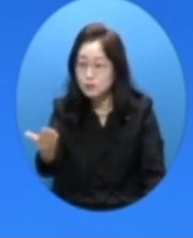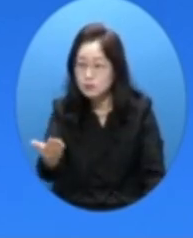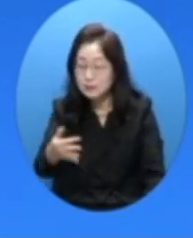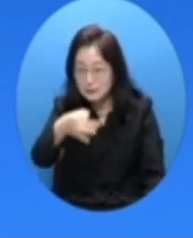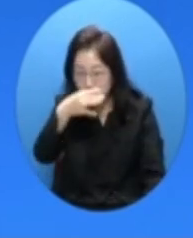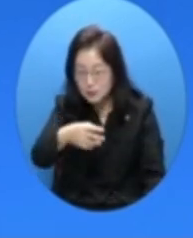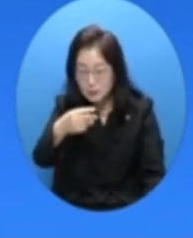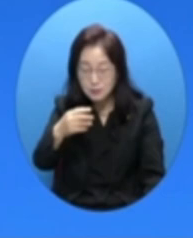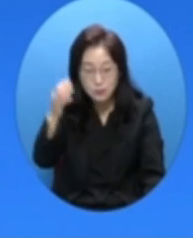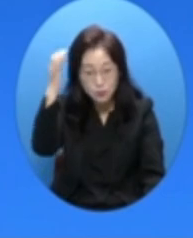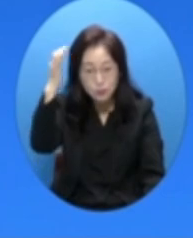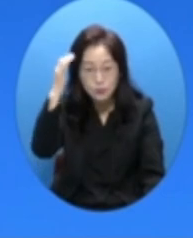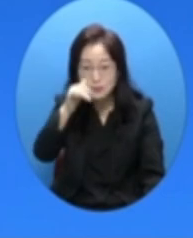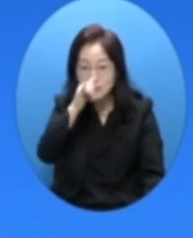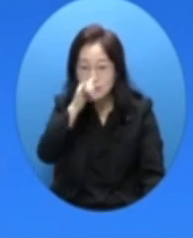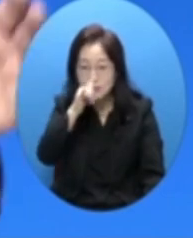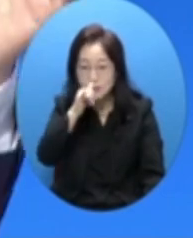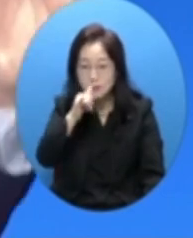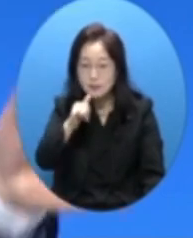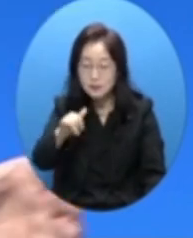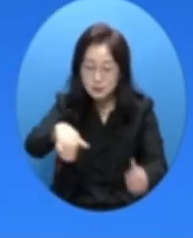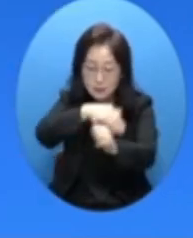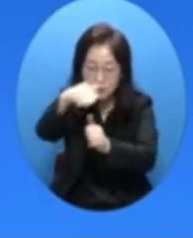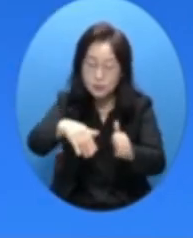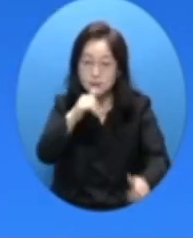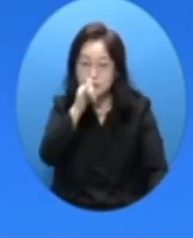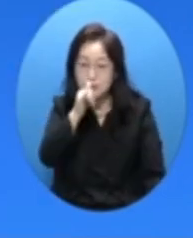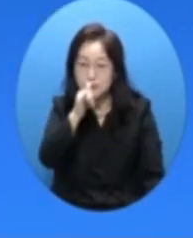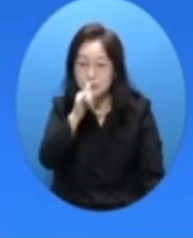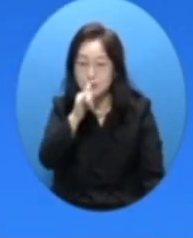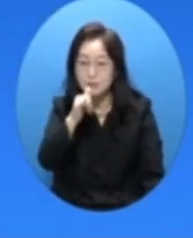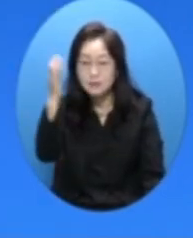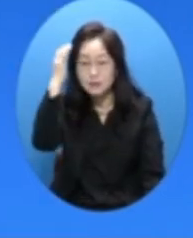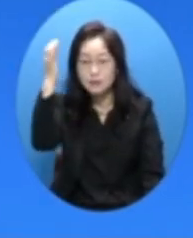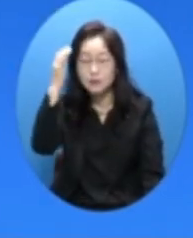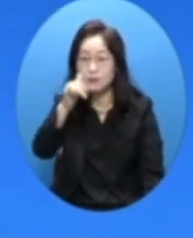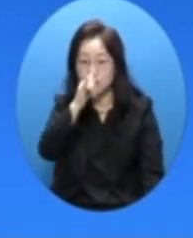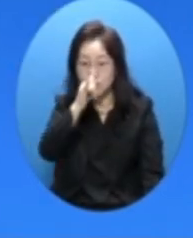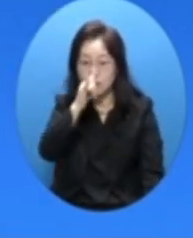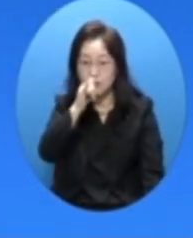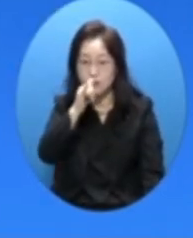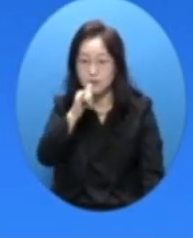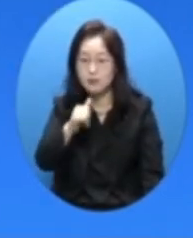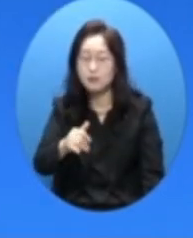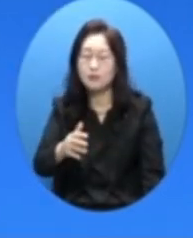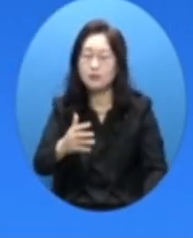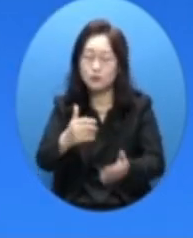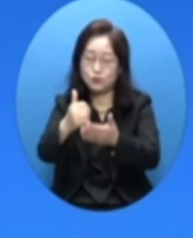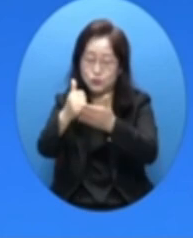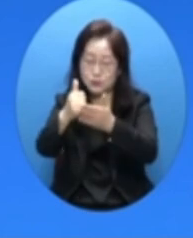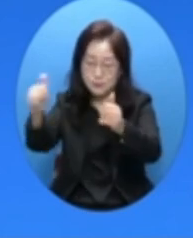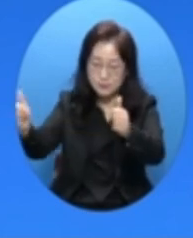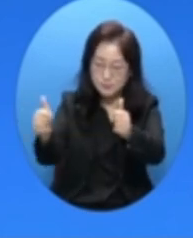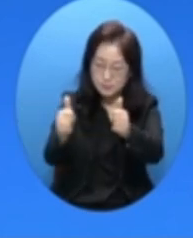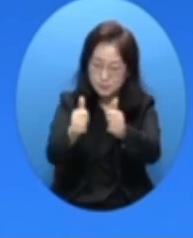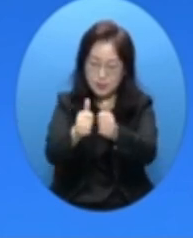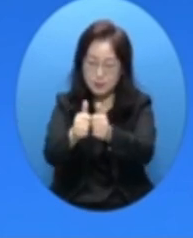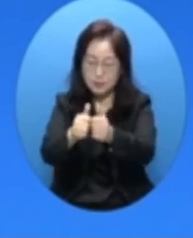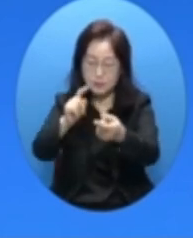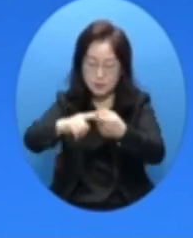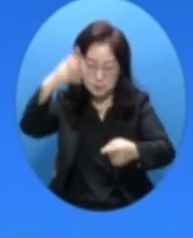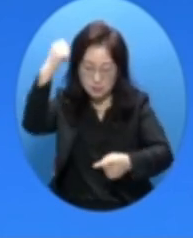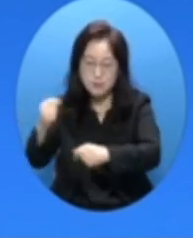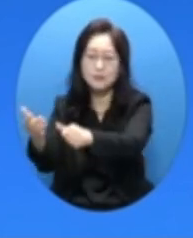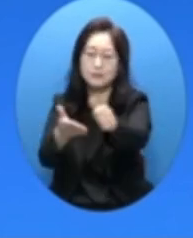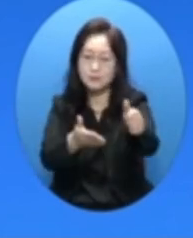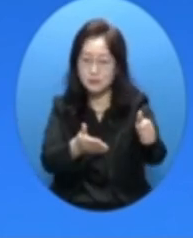있다고 처해 있다고 할지라도 그런 상황에 처해 있고 고통의 자리에 누워 있다고 할지라도 주님이 그 자리에 함께 하고 있었다는 걸